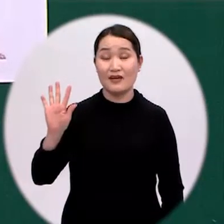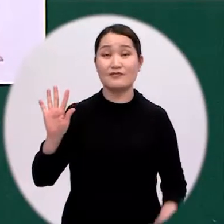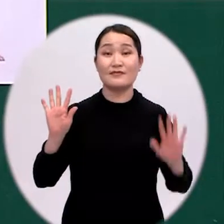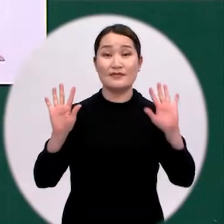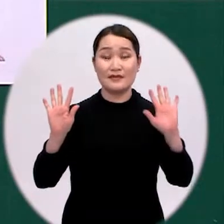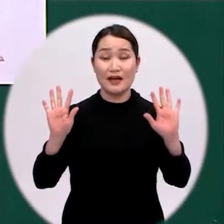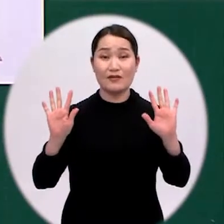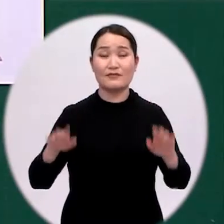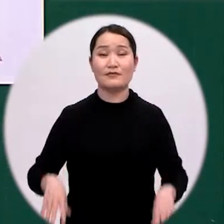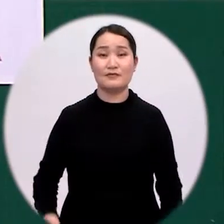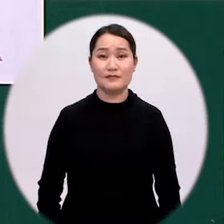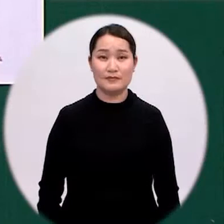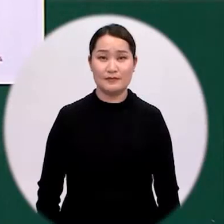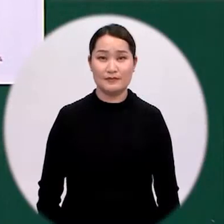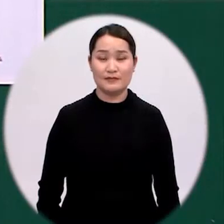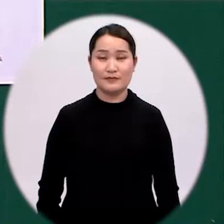10.